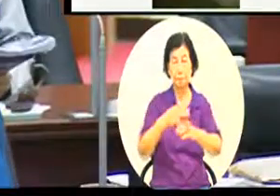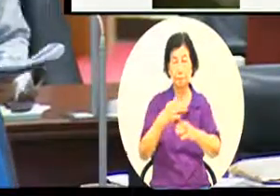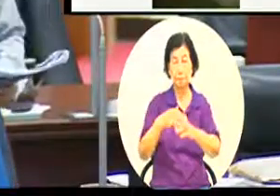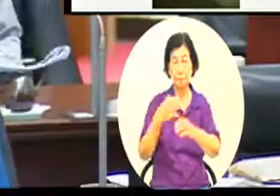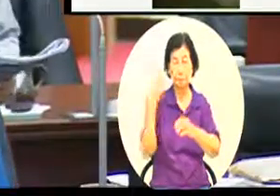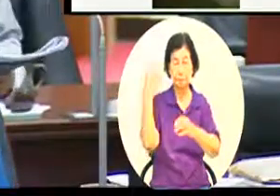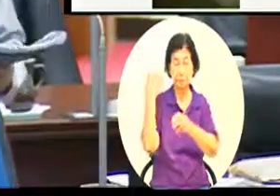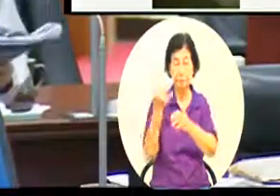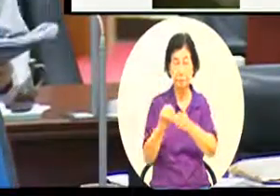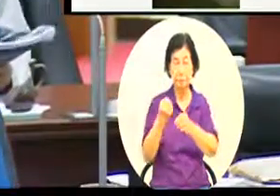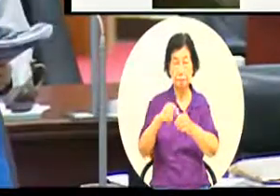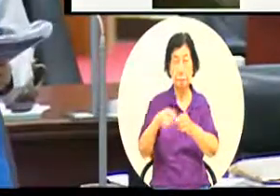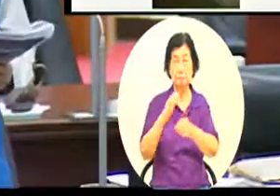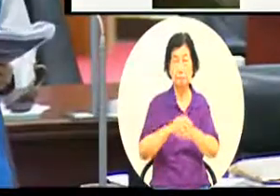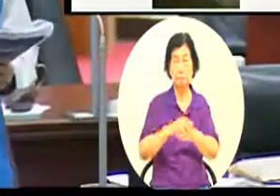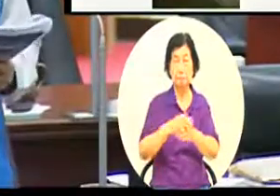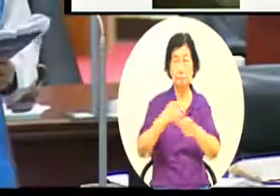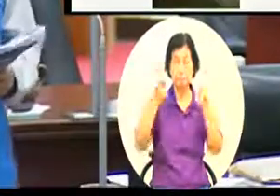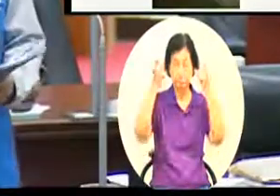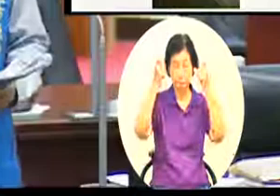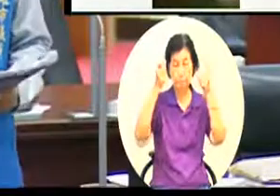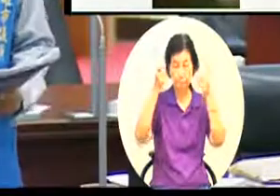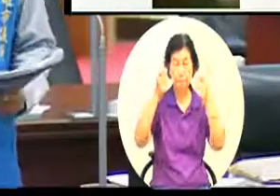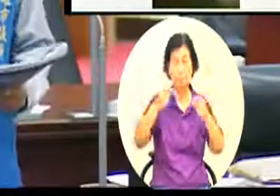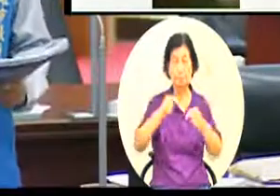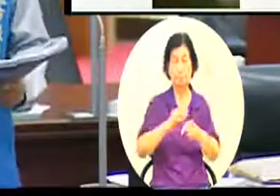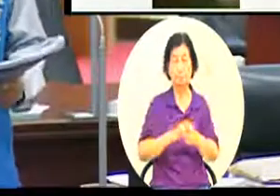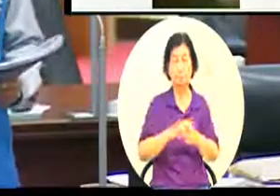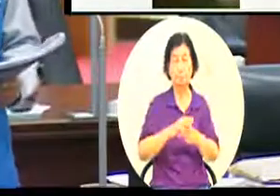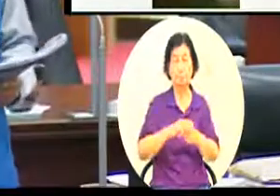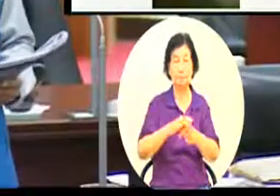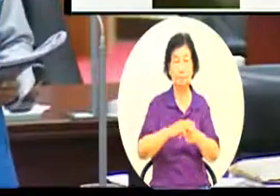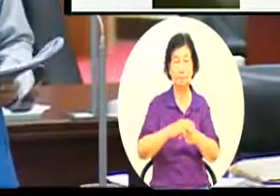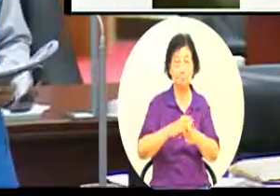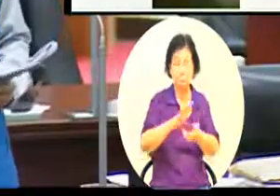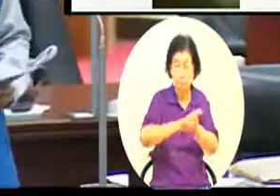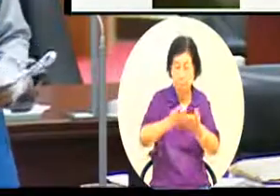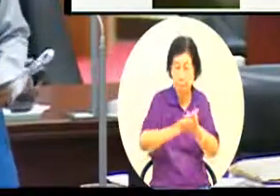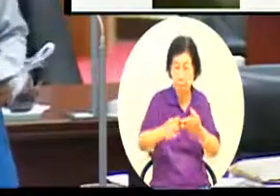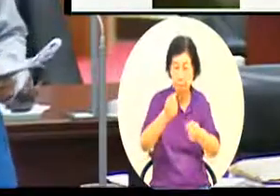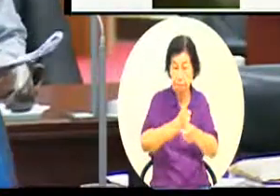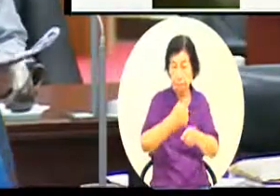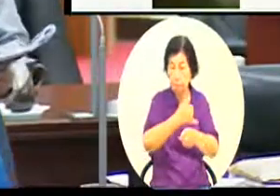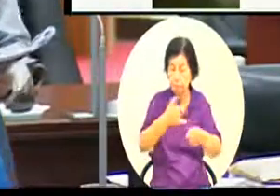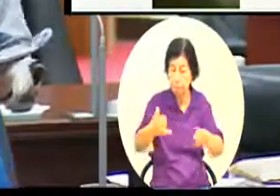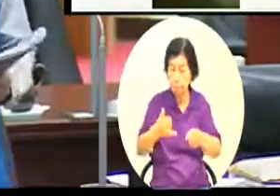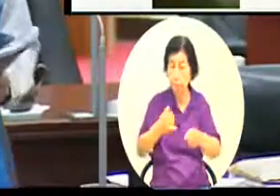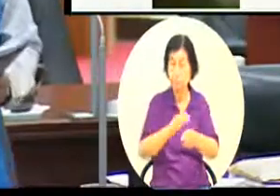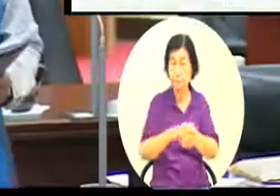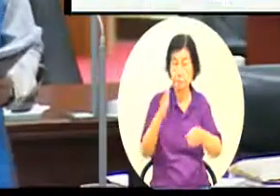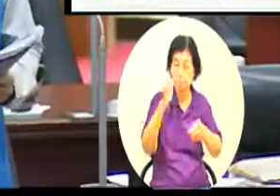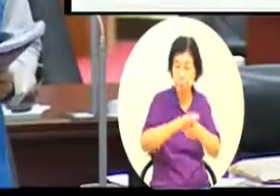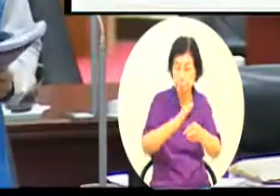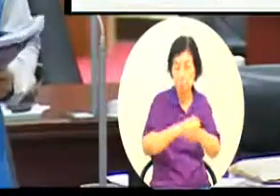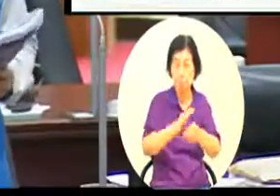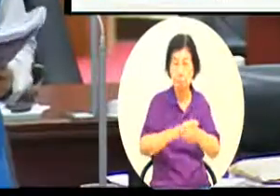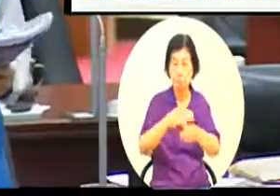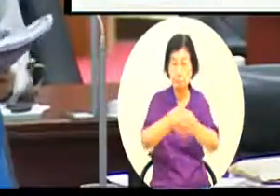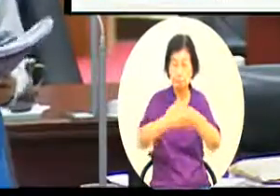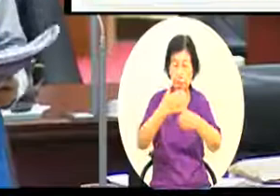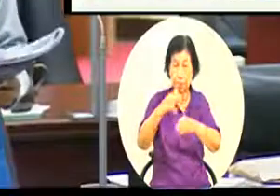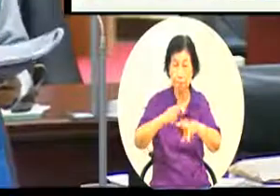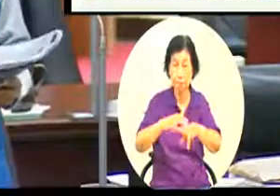运请了一个清洁人员来充当这个保全人员的一个维护啊，这个新闻呢、啊、